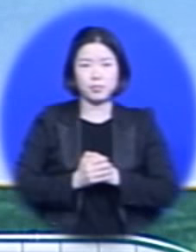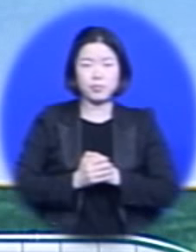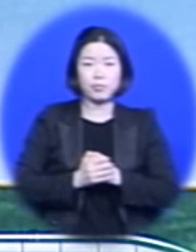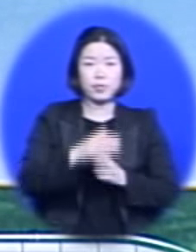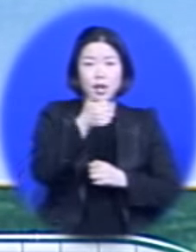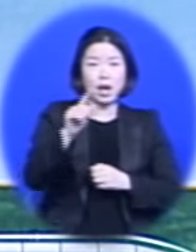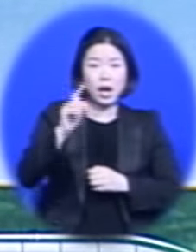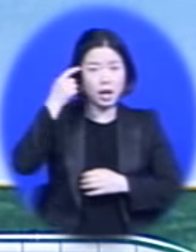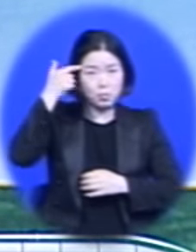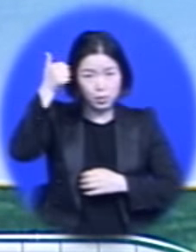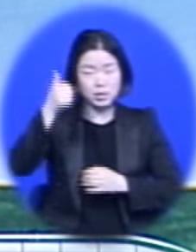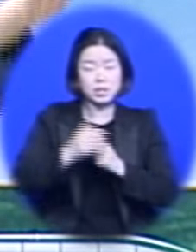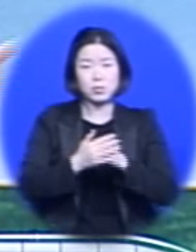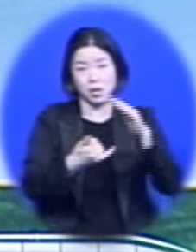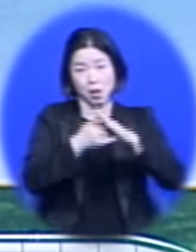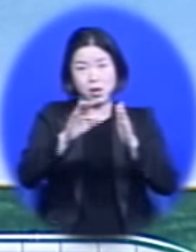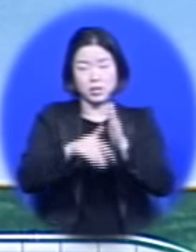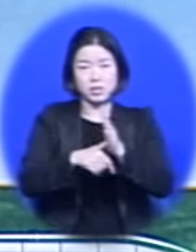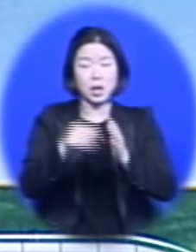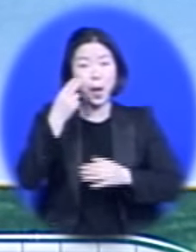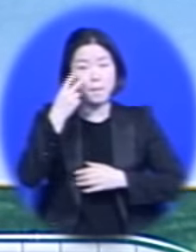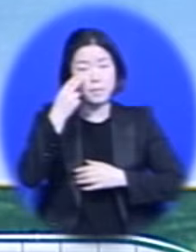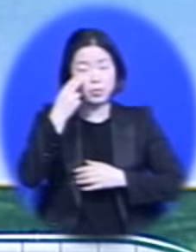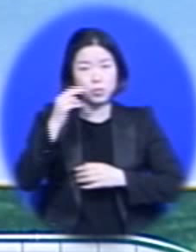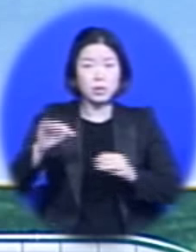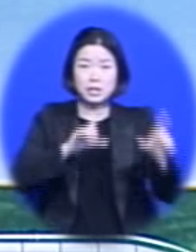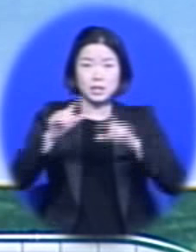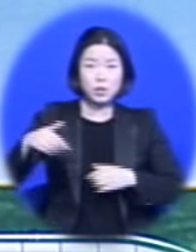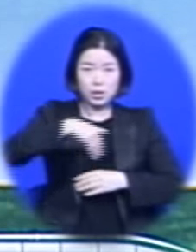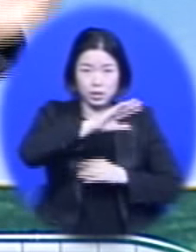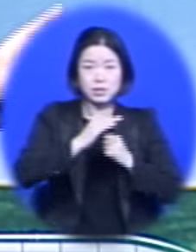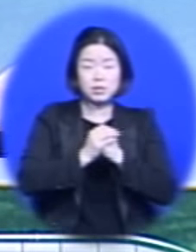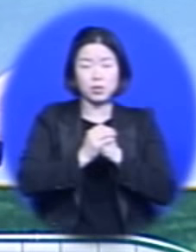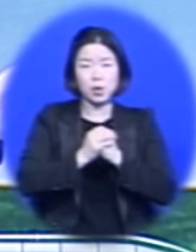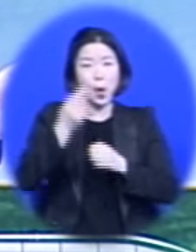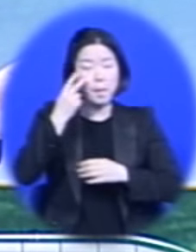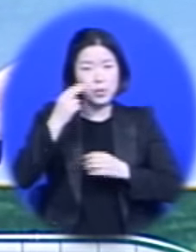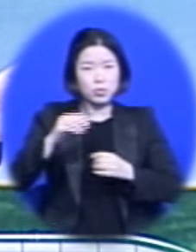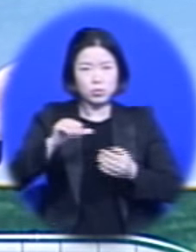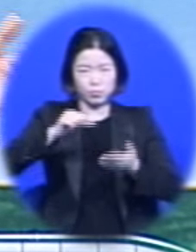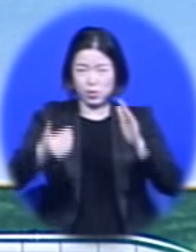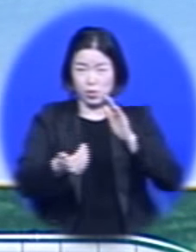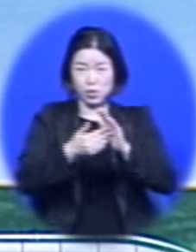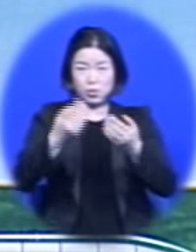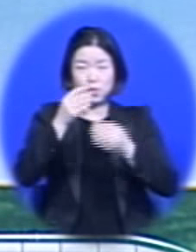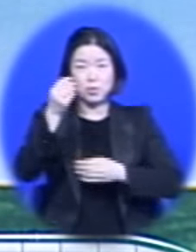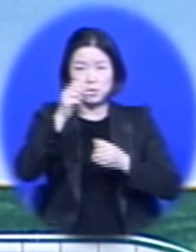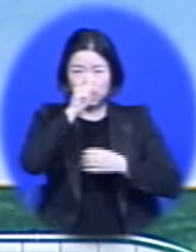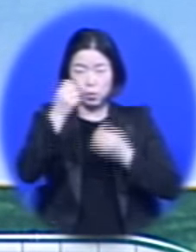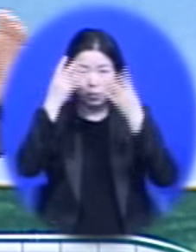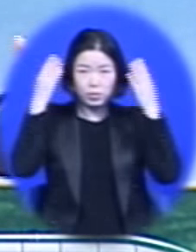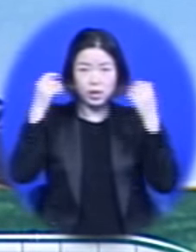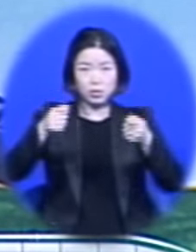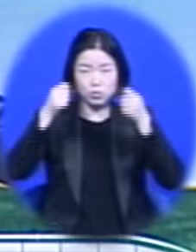하영록 목사님은 어려서 미국에 이민을 갔습니다. 미국 최고의 명문대학을 졸업했습니다. 29살에